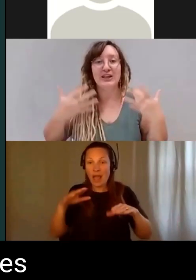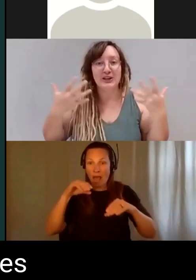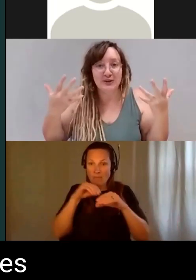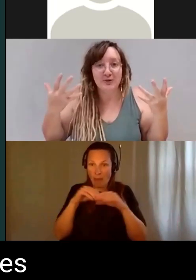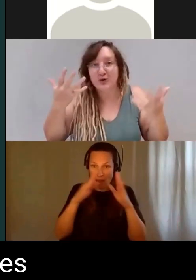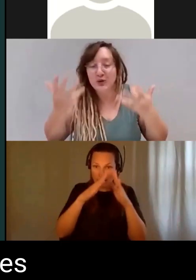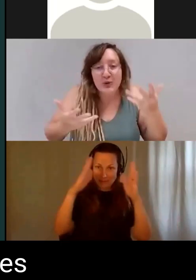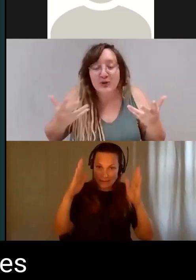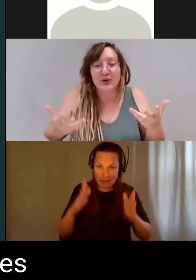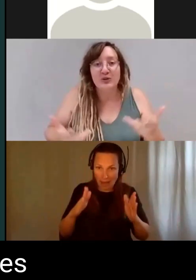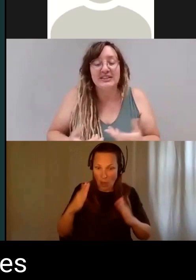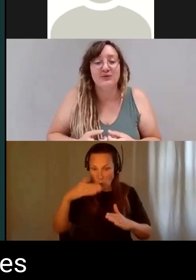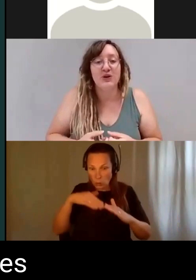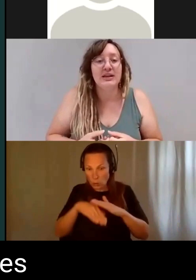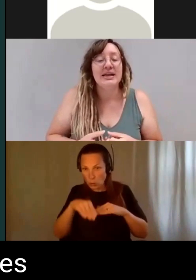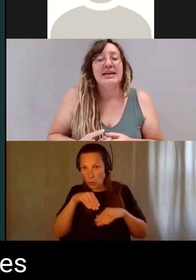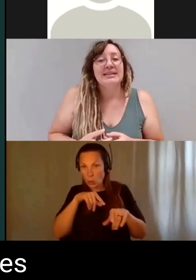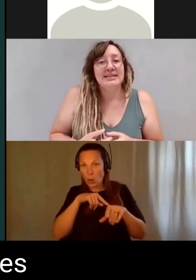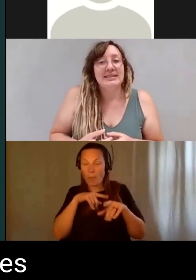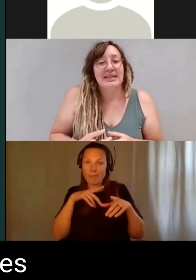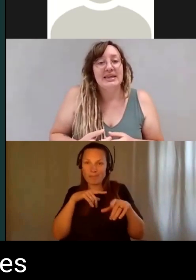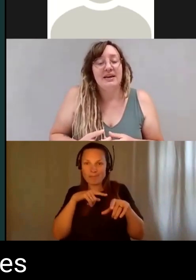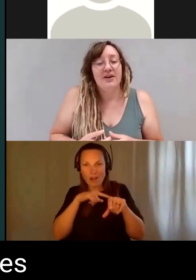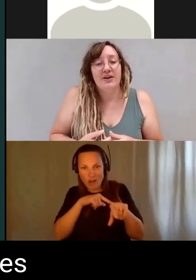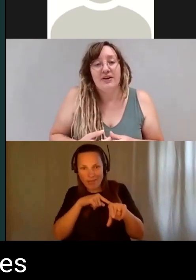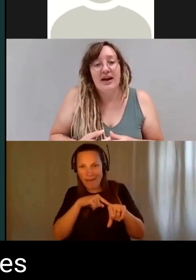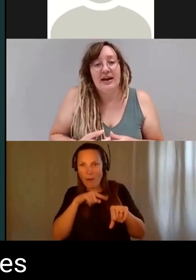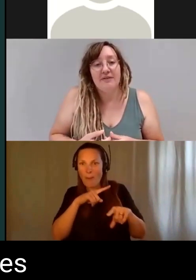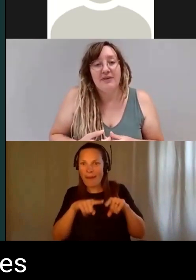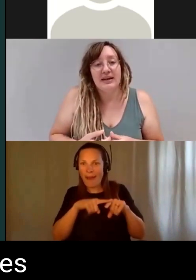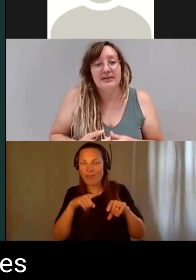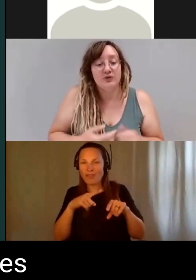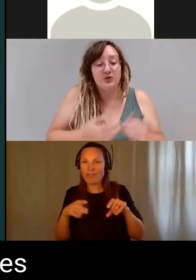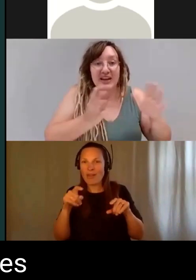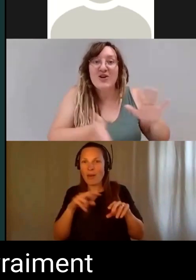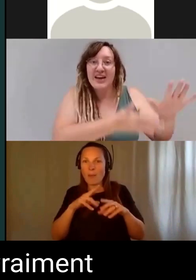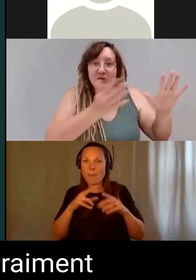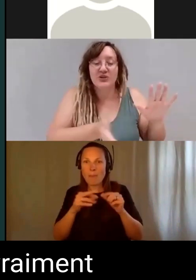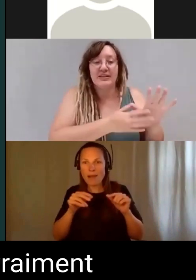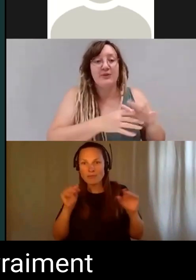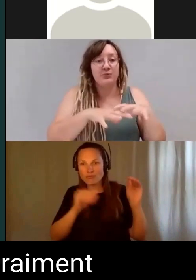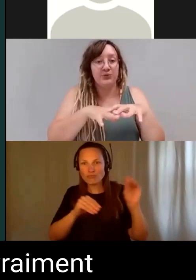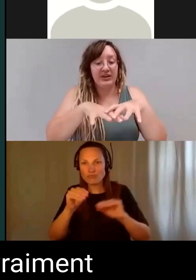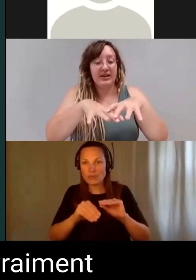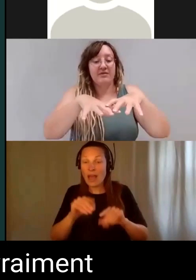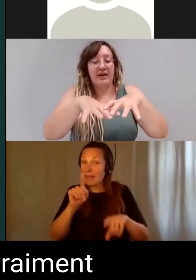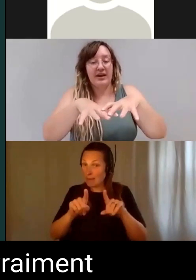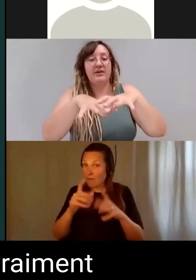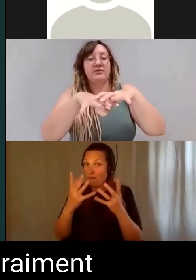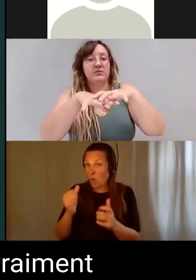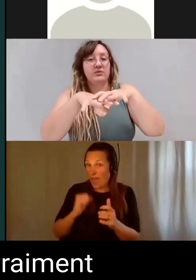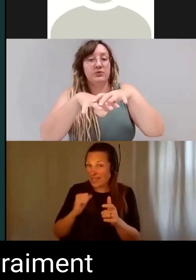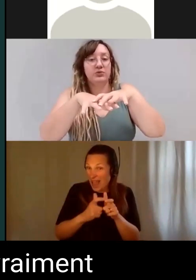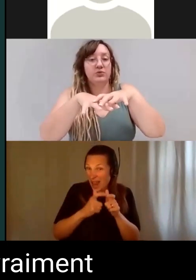Donc, pour les curieux et curieuses qui veulent s'essayer à faire durer leurs carottes au jardin, vous pouvez